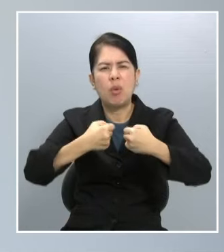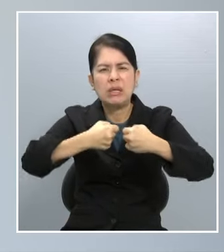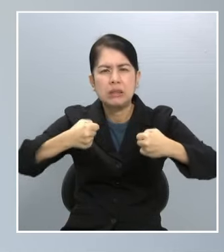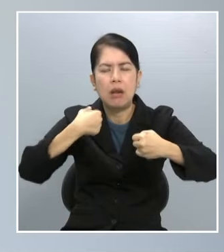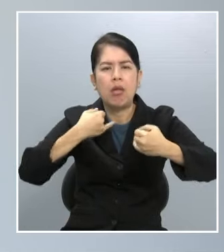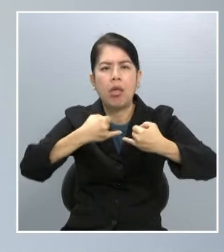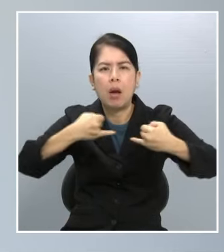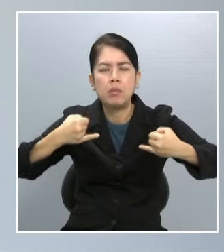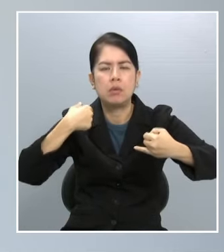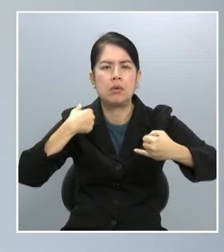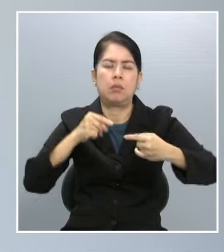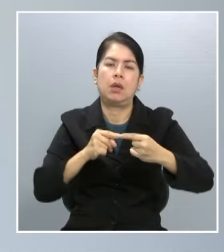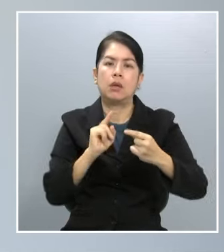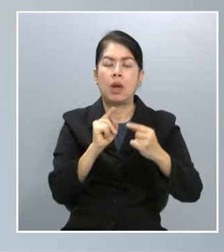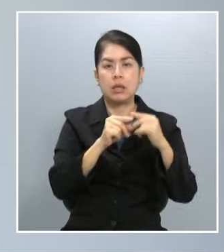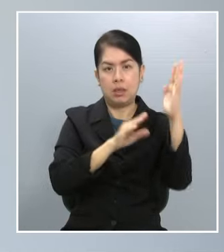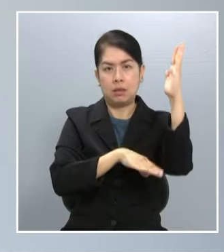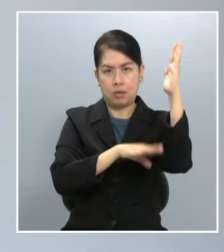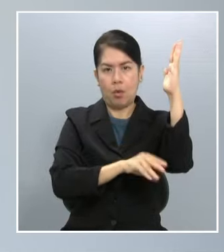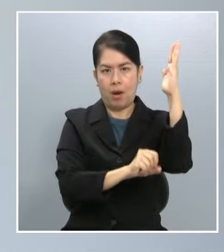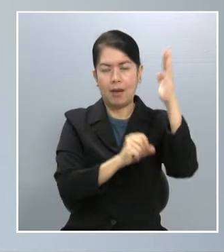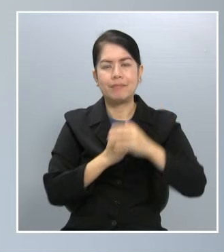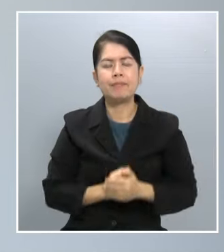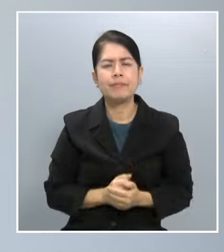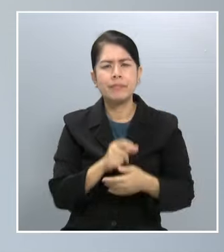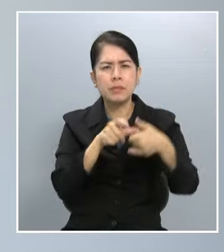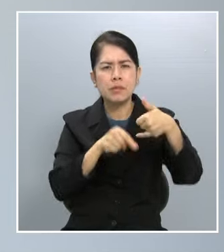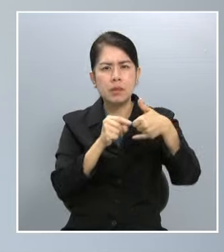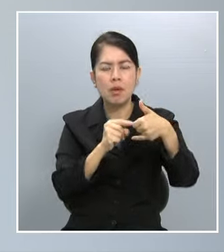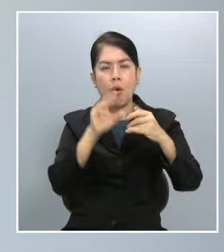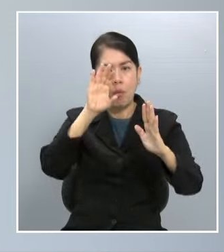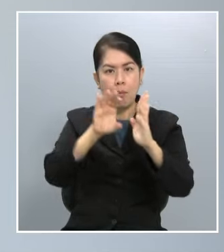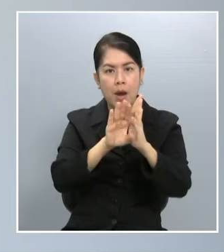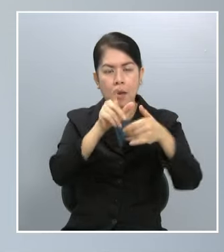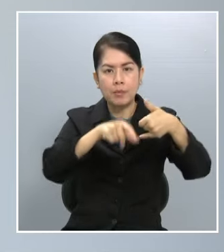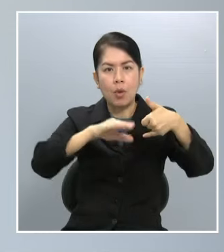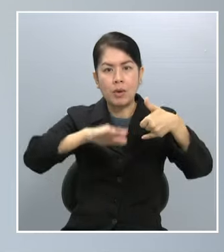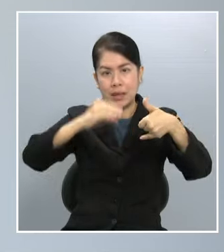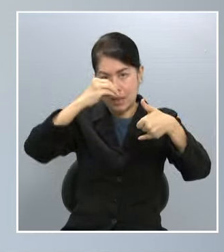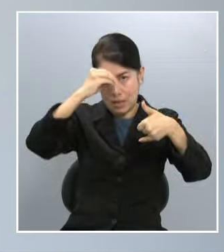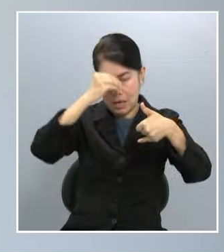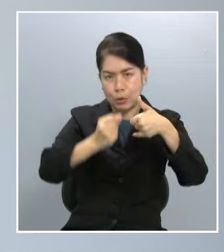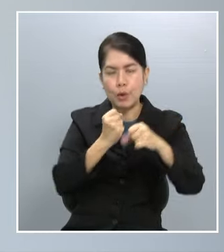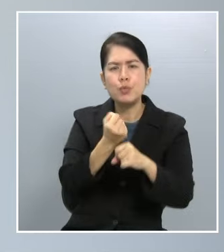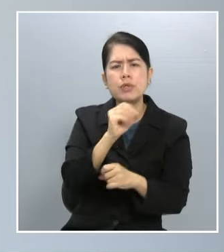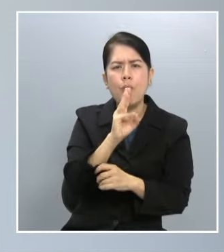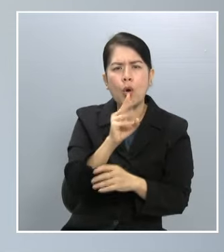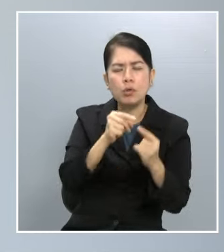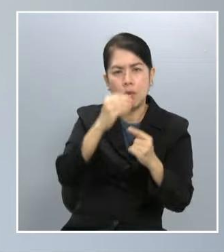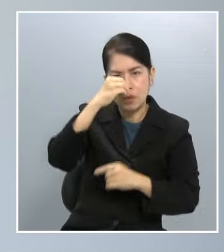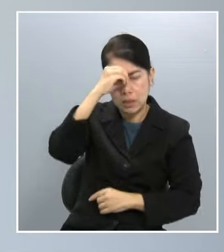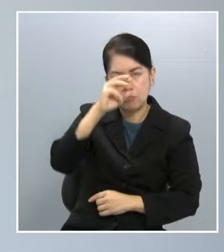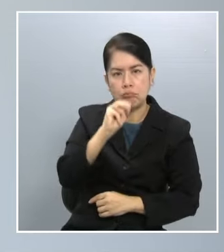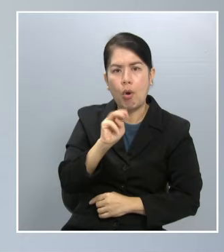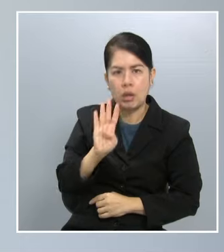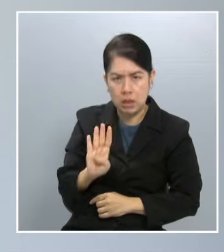ขลาผู้ใช้เฟซบุ๊กคนหนึ่งโพสต์ภาพนักเรียนอายุ16ปีนักเรียนชั้นม.4แล้วระบุว่าเหตุการณ์วัน